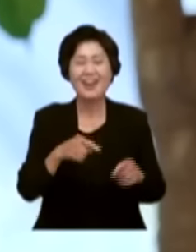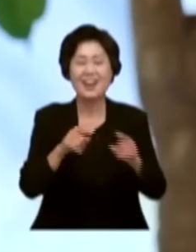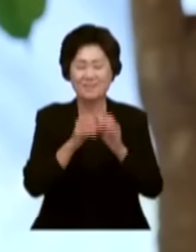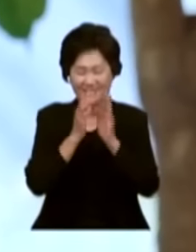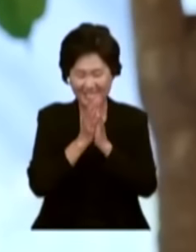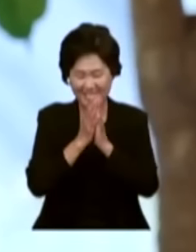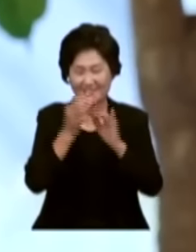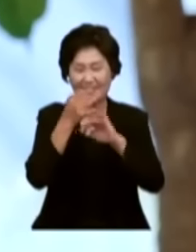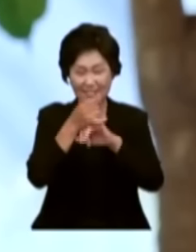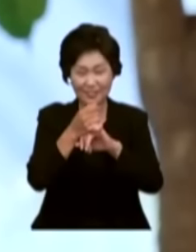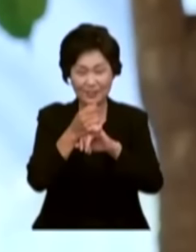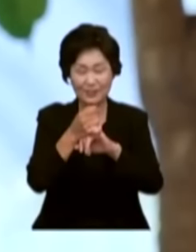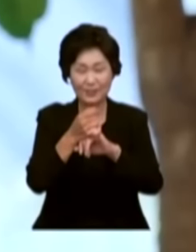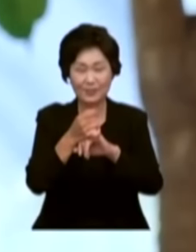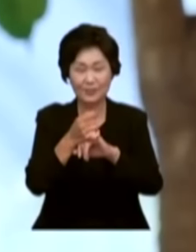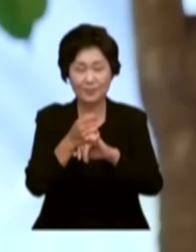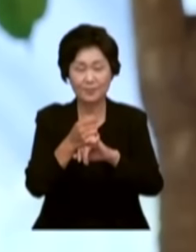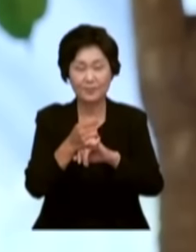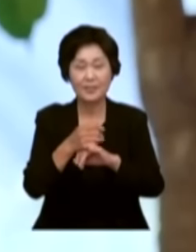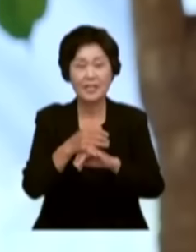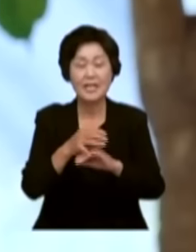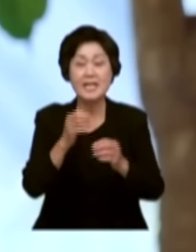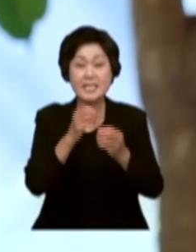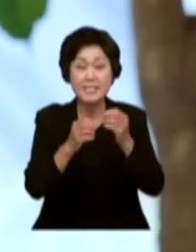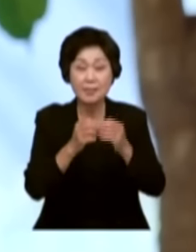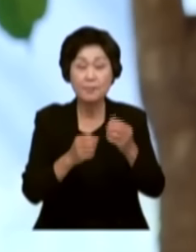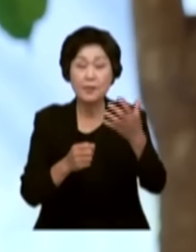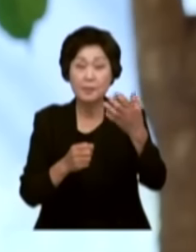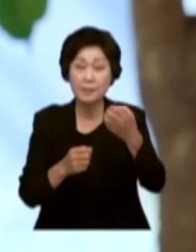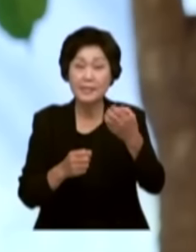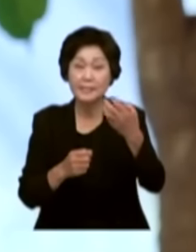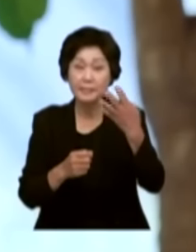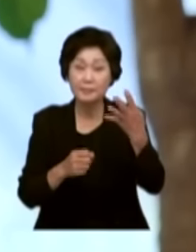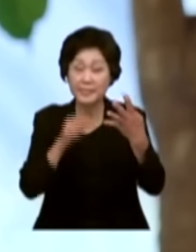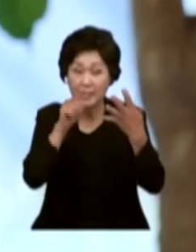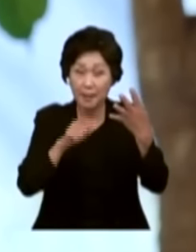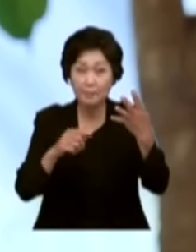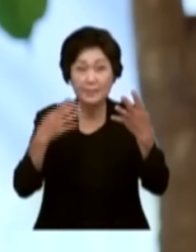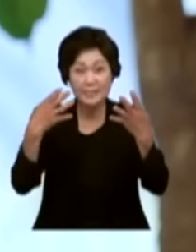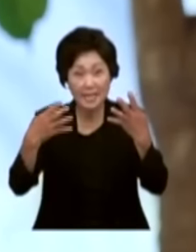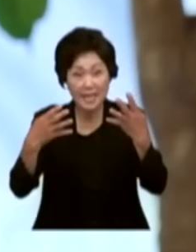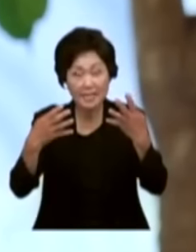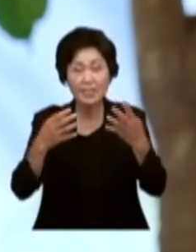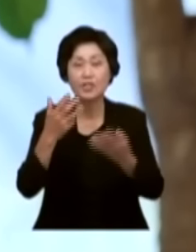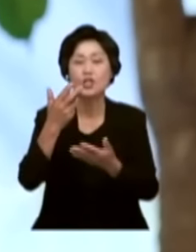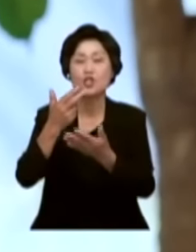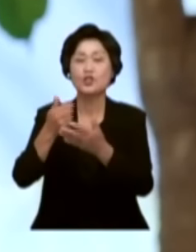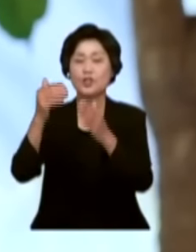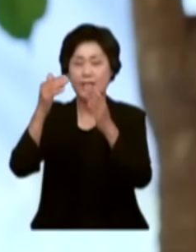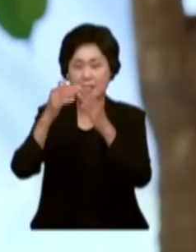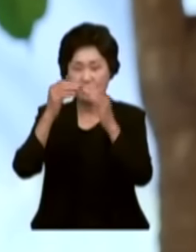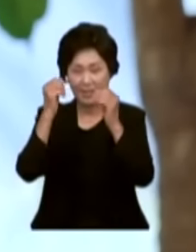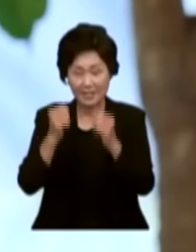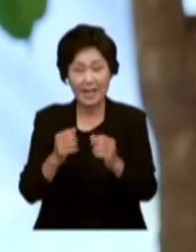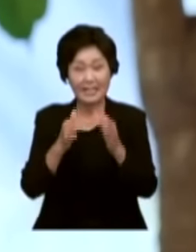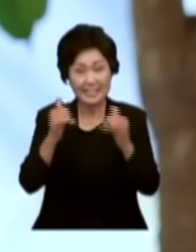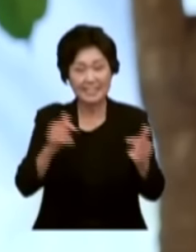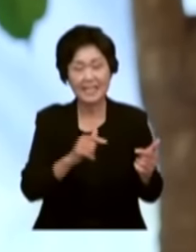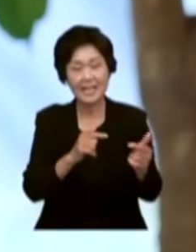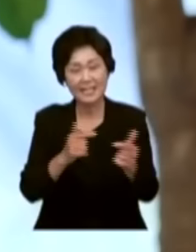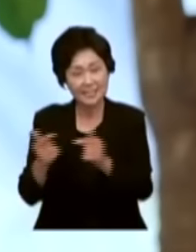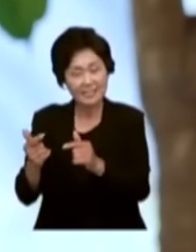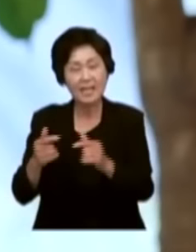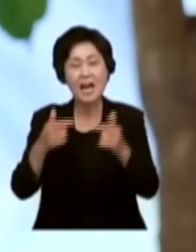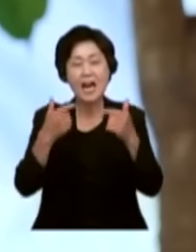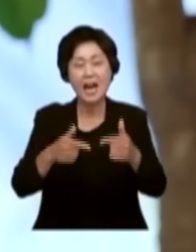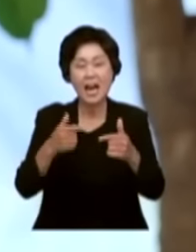정말 그 말씀이 딱 하나가 떠올랐는데 네. 시편 84편 4절 말씀에 네. 주의 집에 거하는 자들은 항상 복이